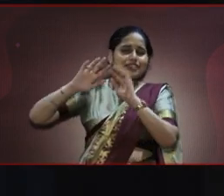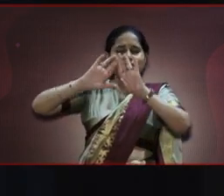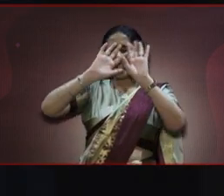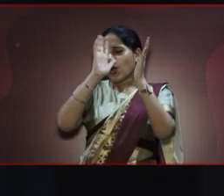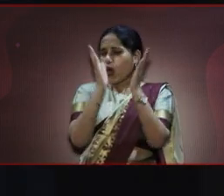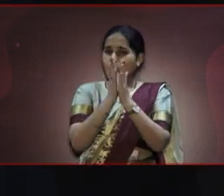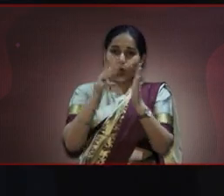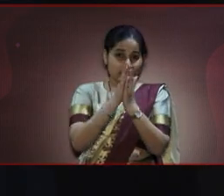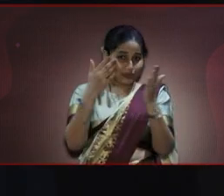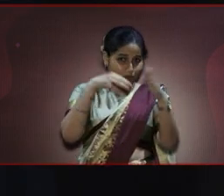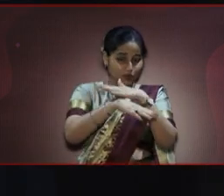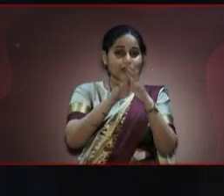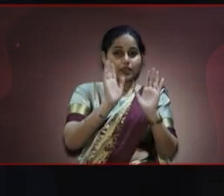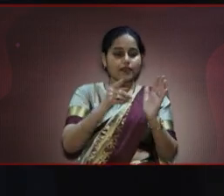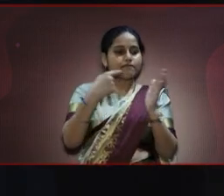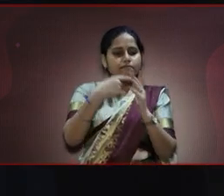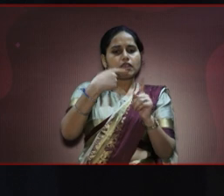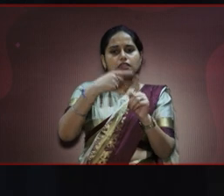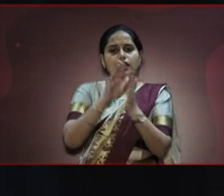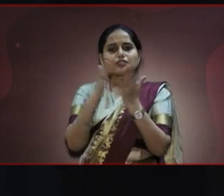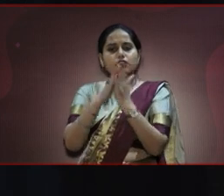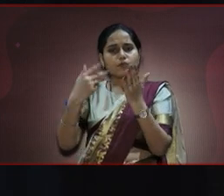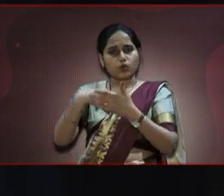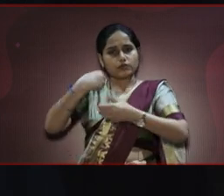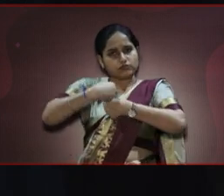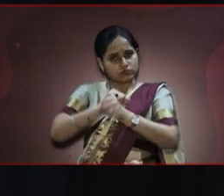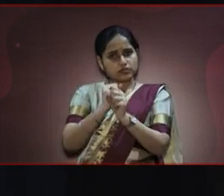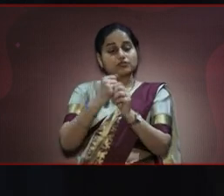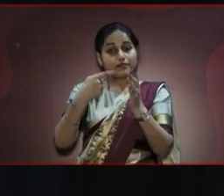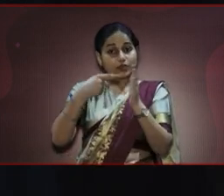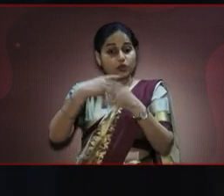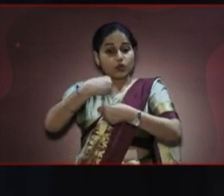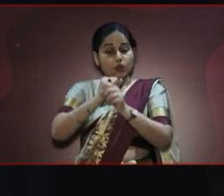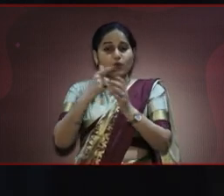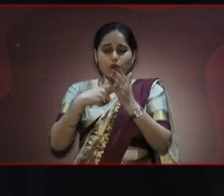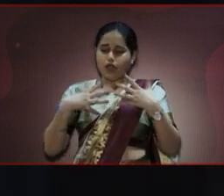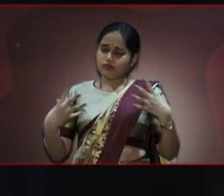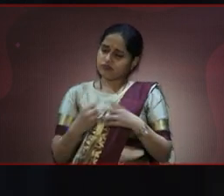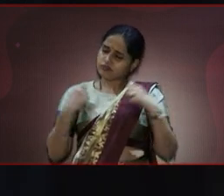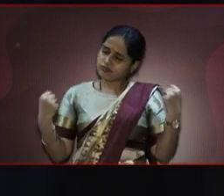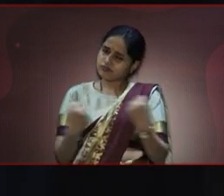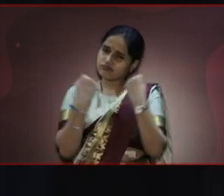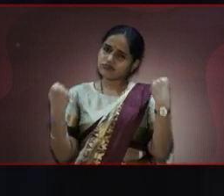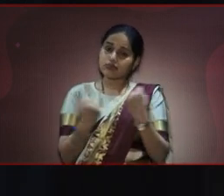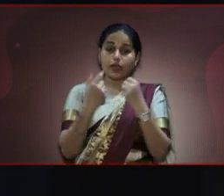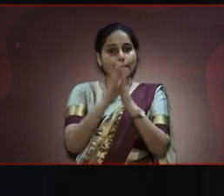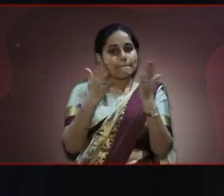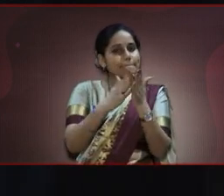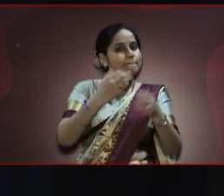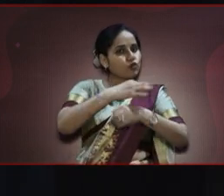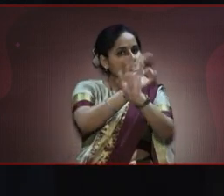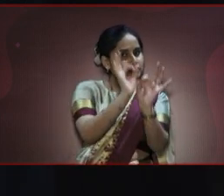हैं। ऐसी पुस्तकें हम बना रहे हैं और ऐसी पुस्तकों को बनाने के लिए बहुत परिश्रम कर रहे हैं। पुस्तकें बन रही